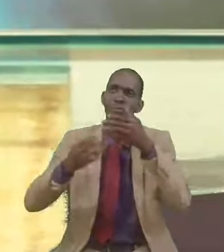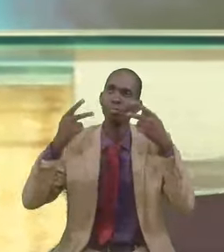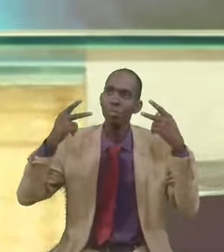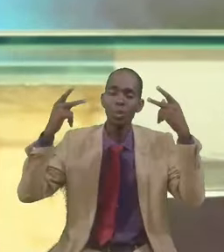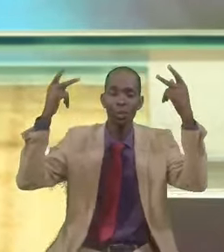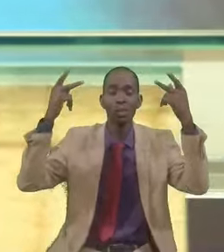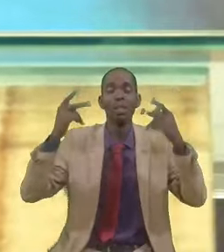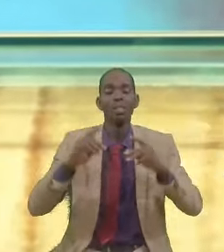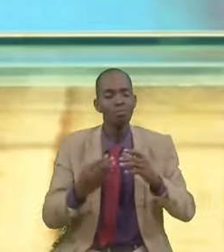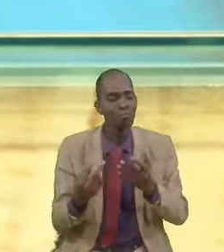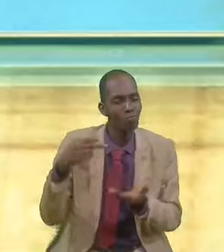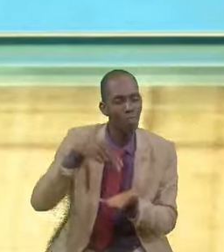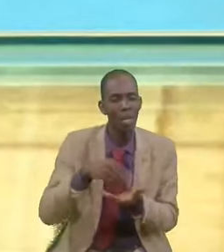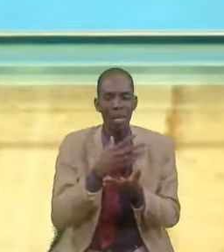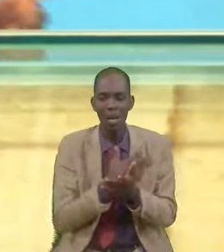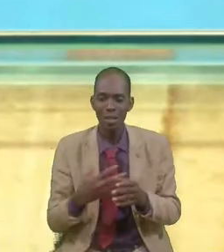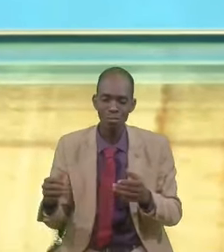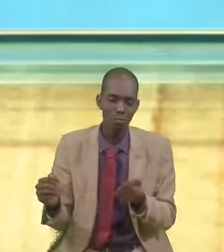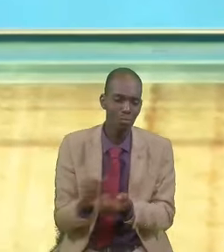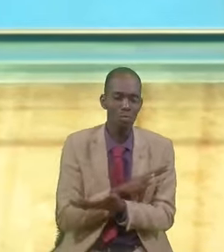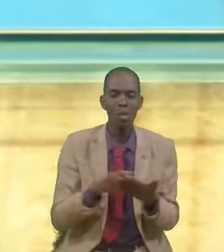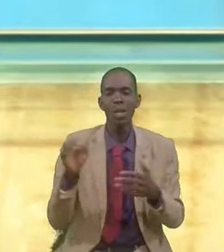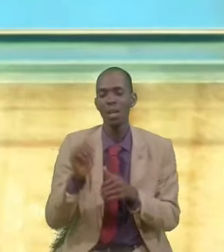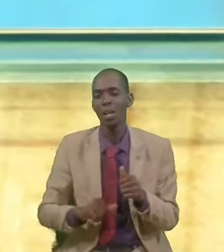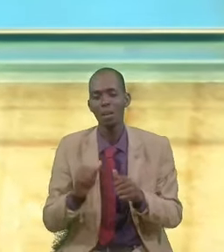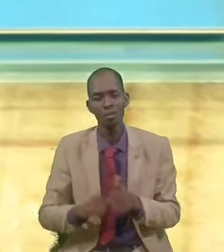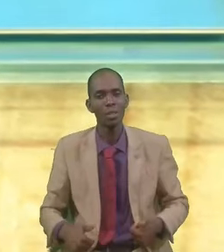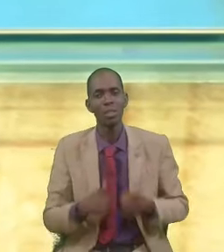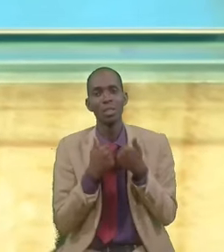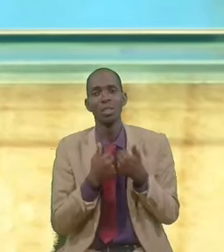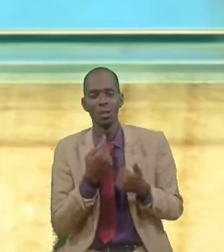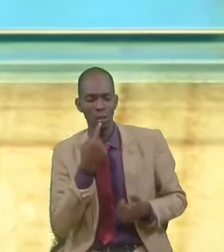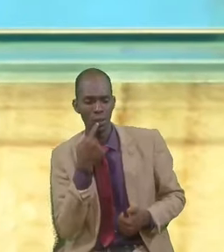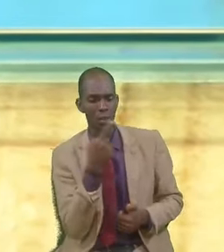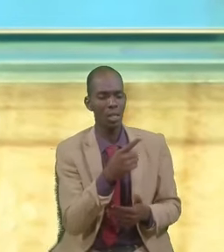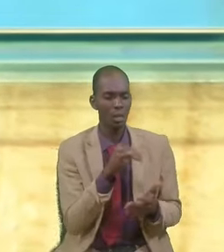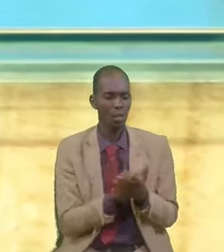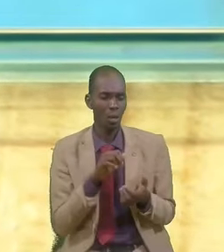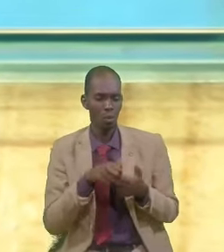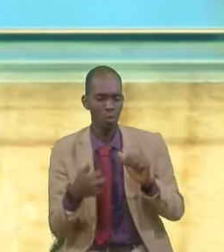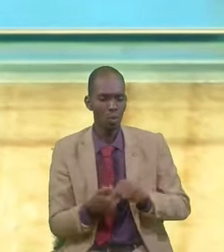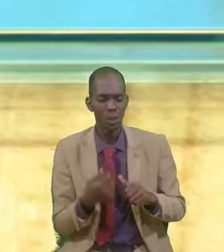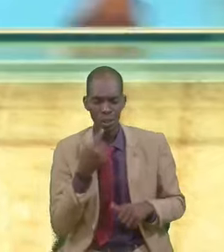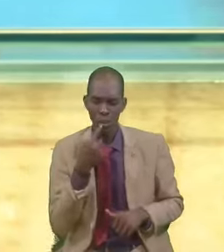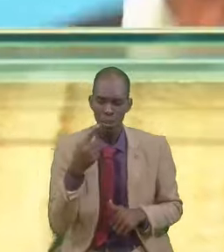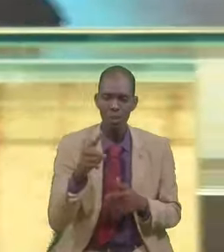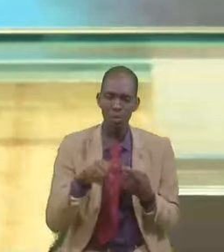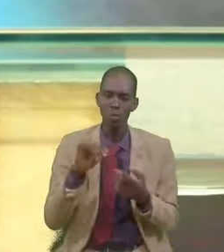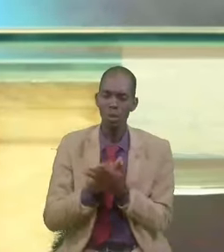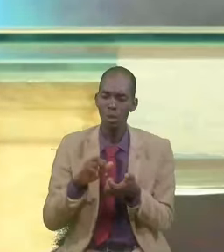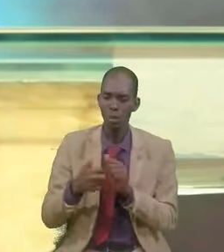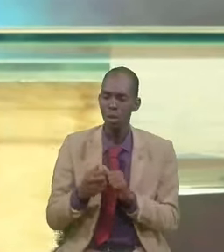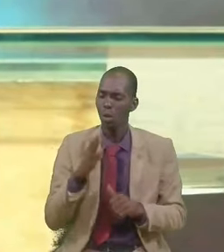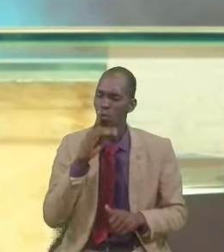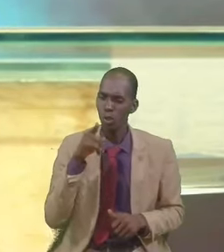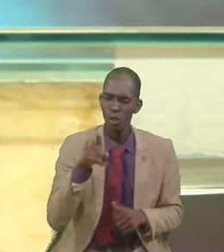fais déplacer le montagne. Dis à cette montagne. Dis à cette montagne. Dis à cette montagne. Transporte-toi